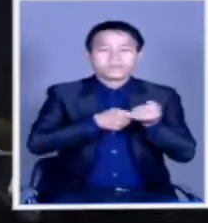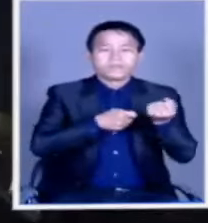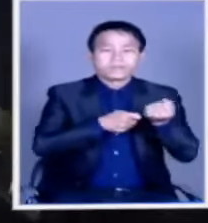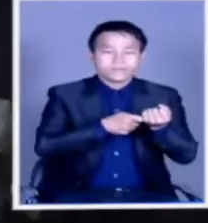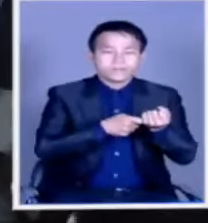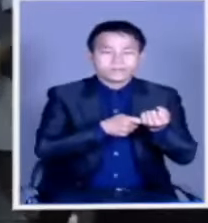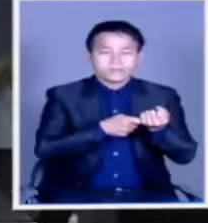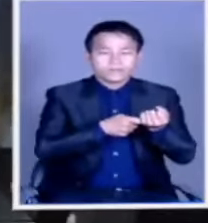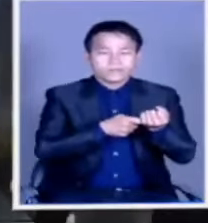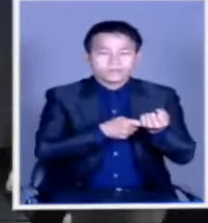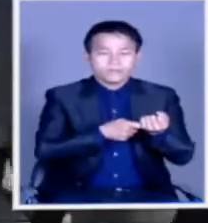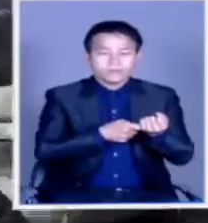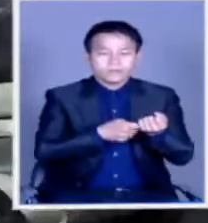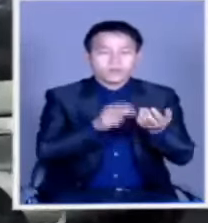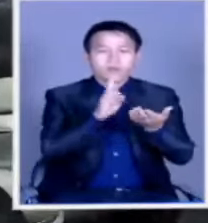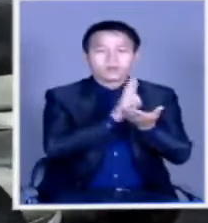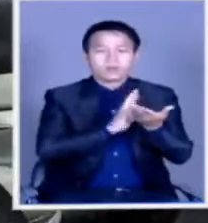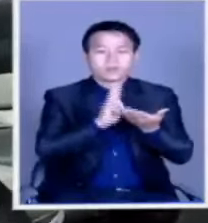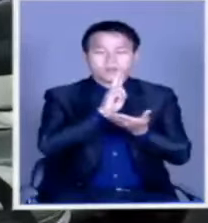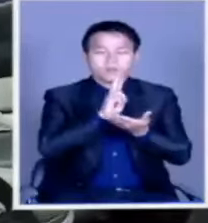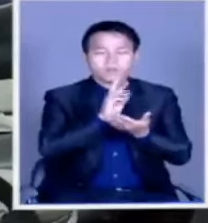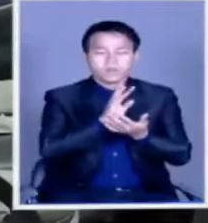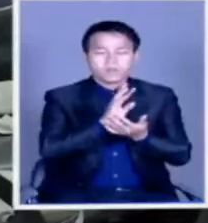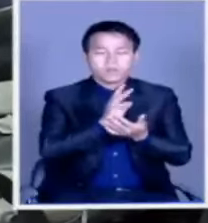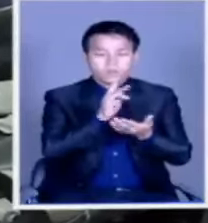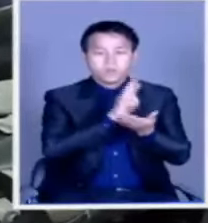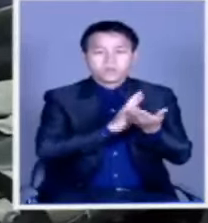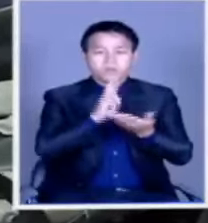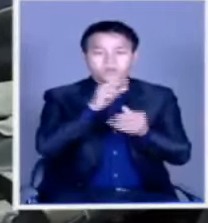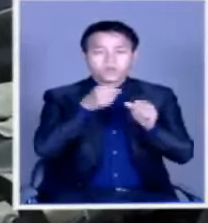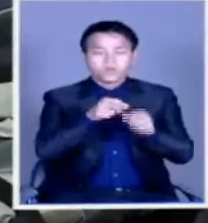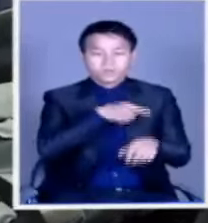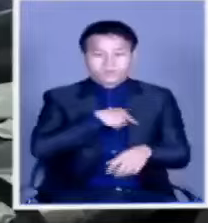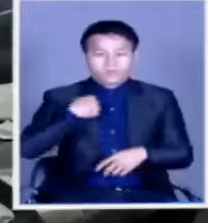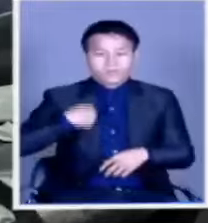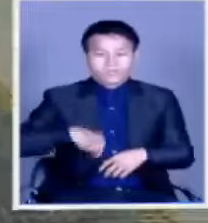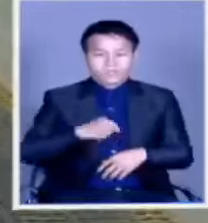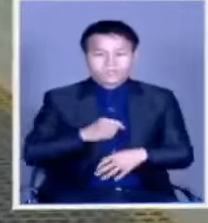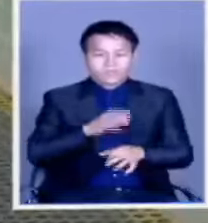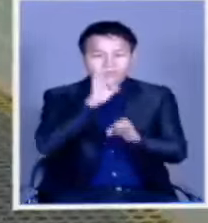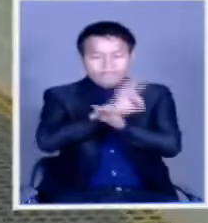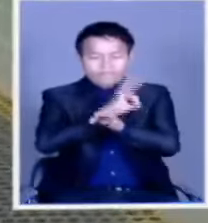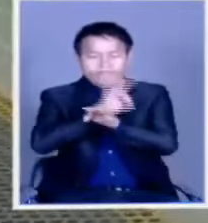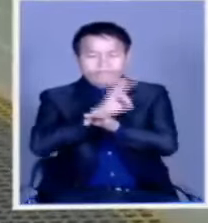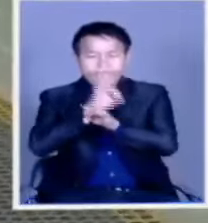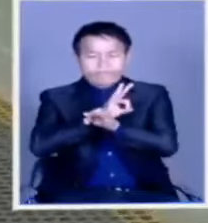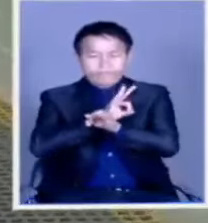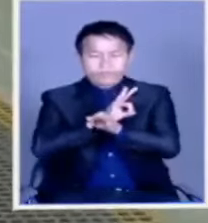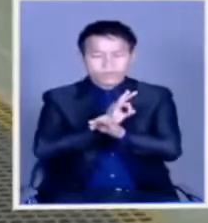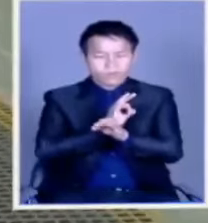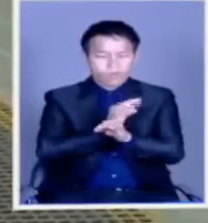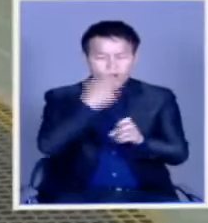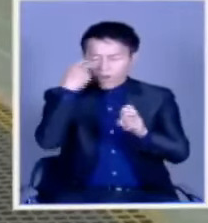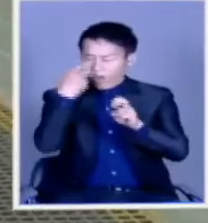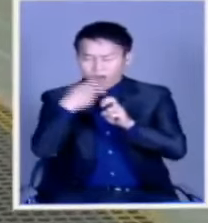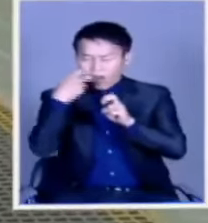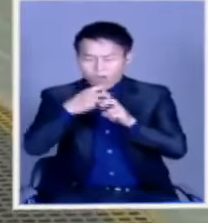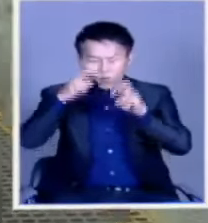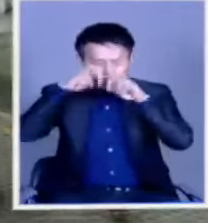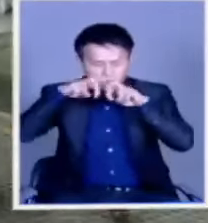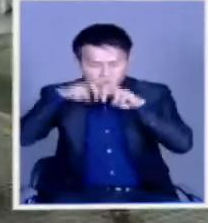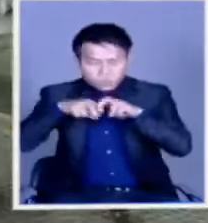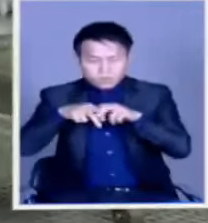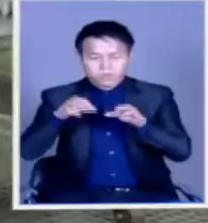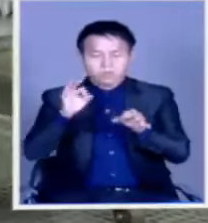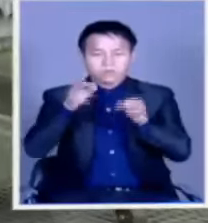เฮาไปวิทยาลัยอันน่ะลุยโจนะเนาะเขาเจ้าก็ได้สร้างบ่แม่นฟิซิลิตี้ต่างๆบ่แม่นธรรมดาเนาะเพื่อว่าสร้างบุคล